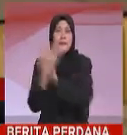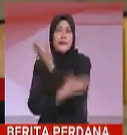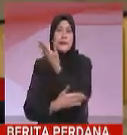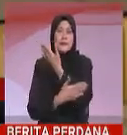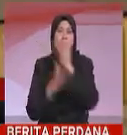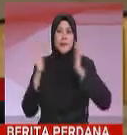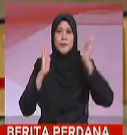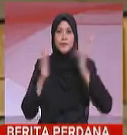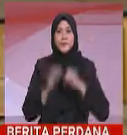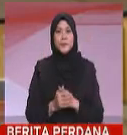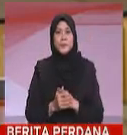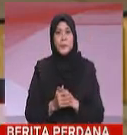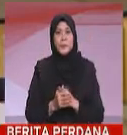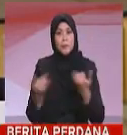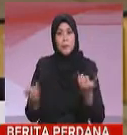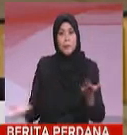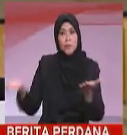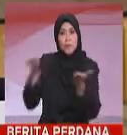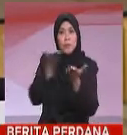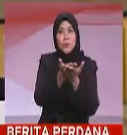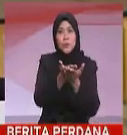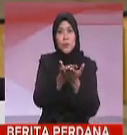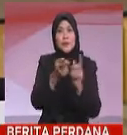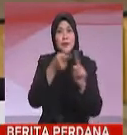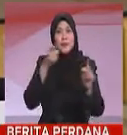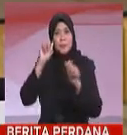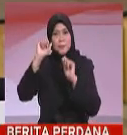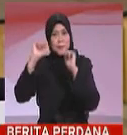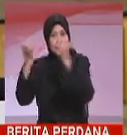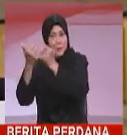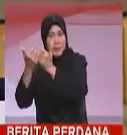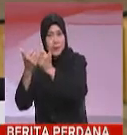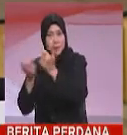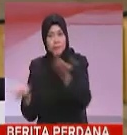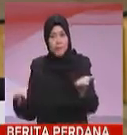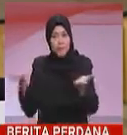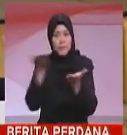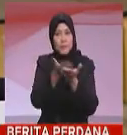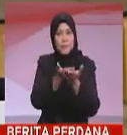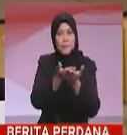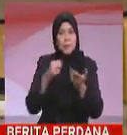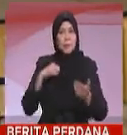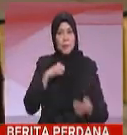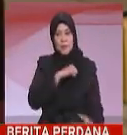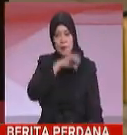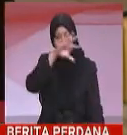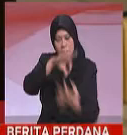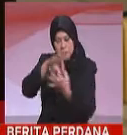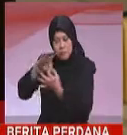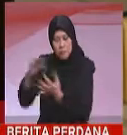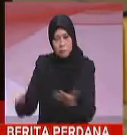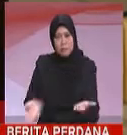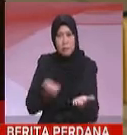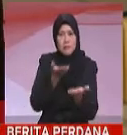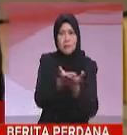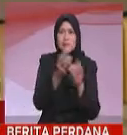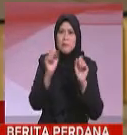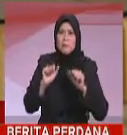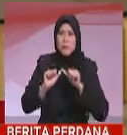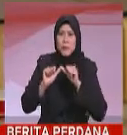dalam mesyuarat tadi bahawa usul daripada persatuan, daripada ahli-ahli gabungan yang untuk meneruskan